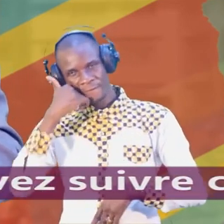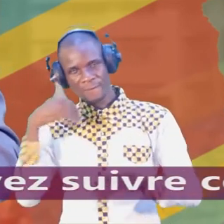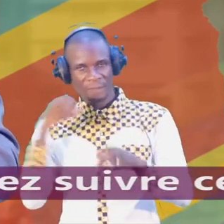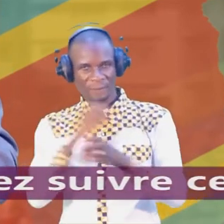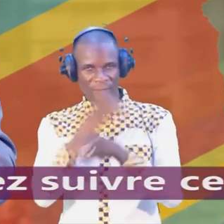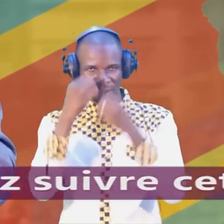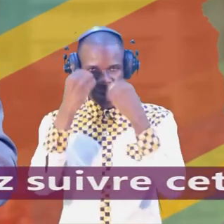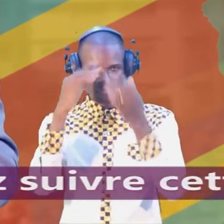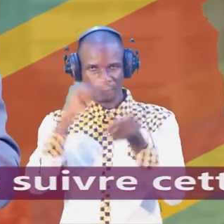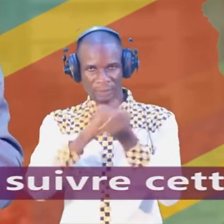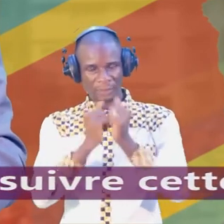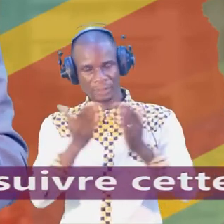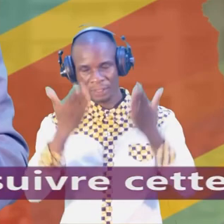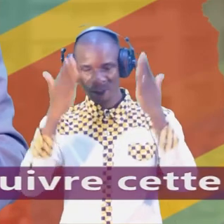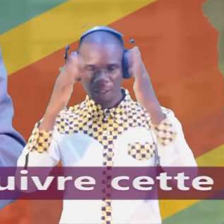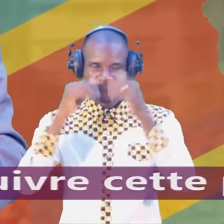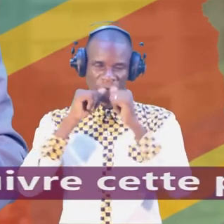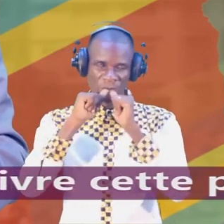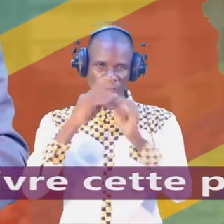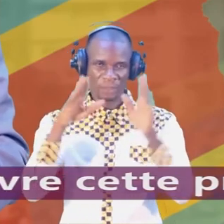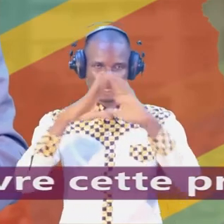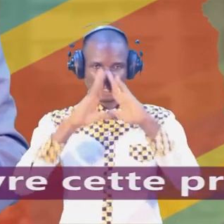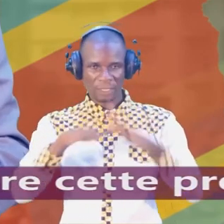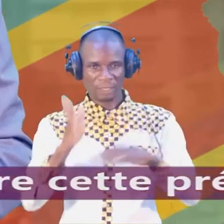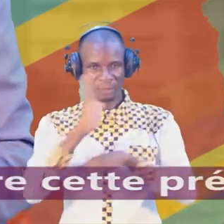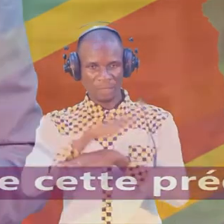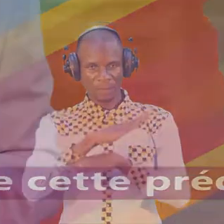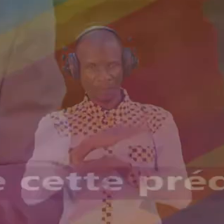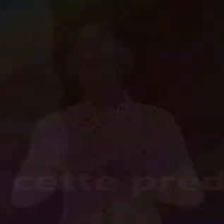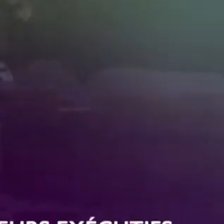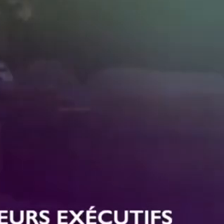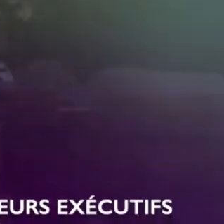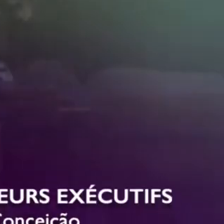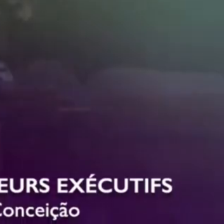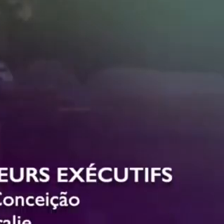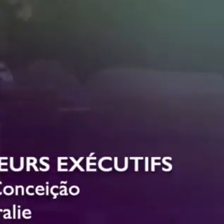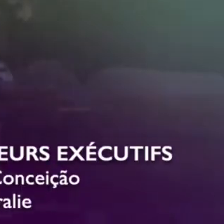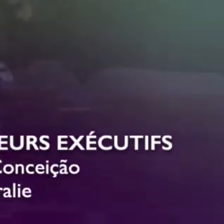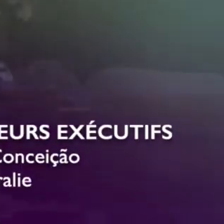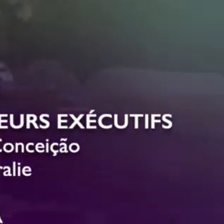Pour vos préoccupations. Que l'Éternel vous bénisse. Tunamshukuru Mungu.